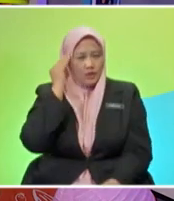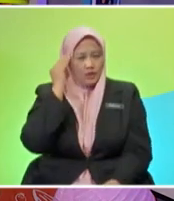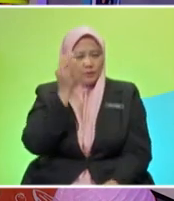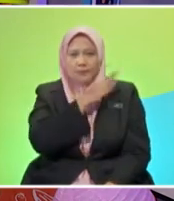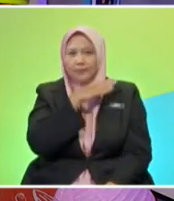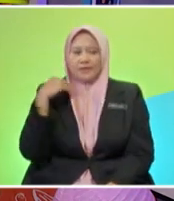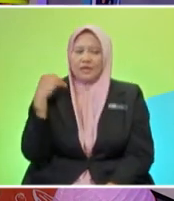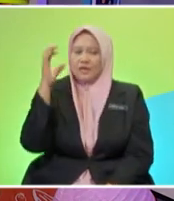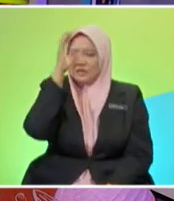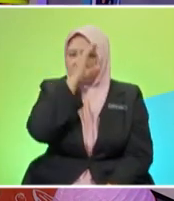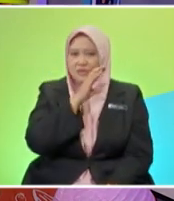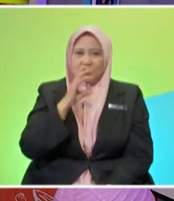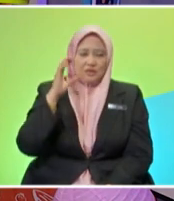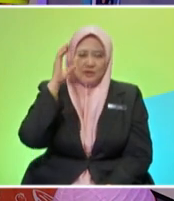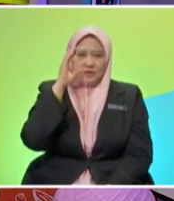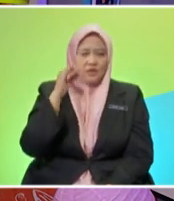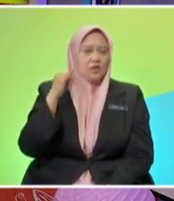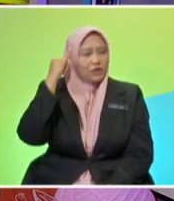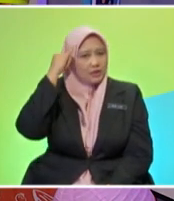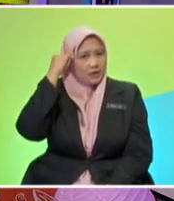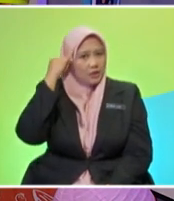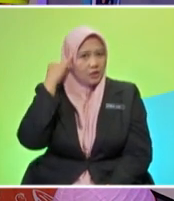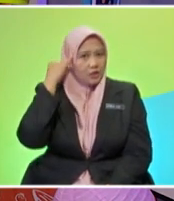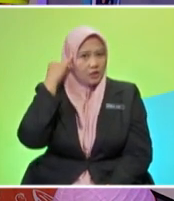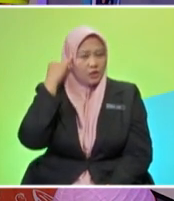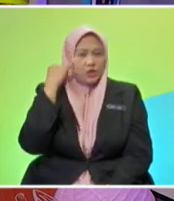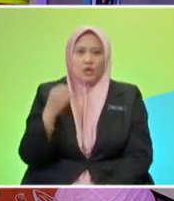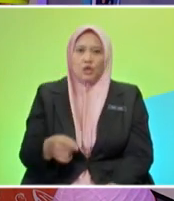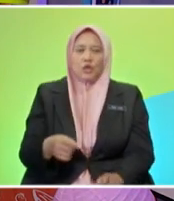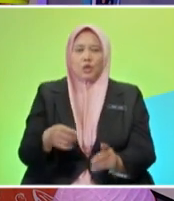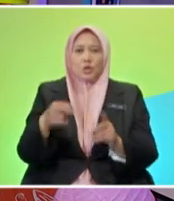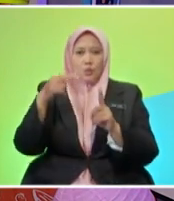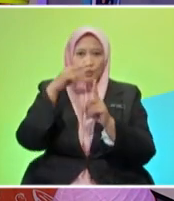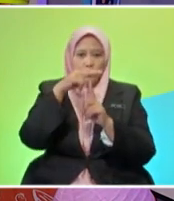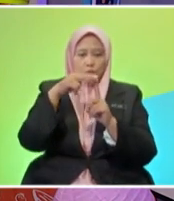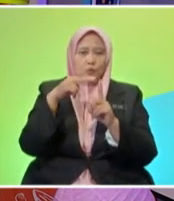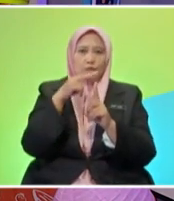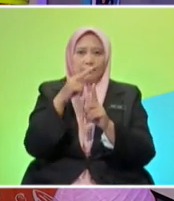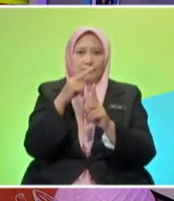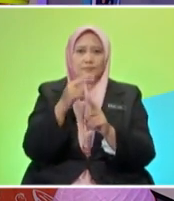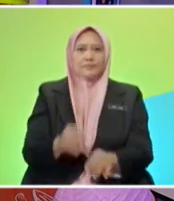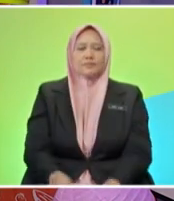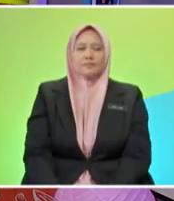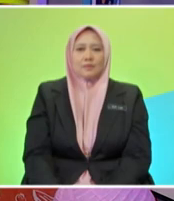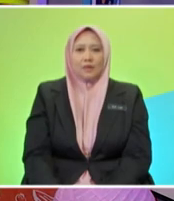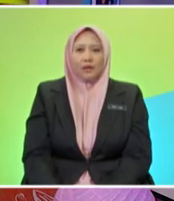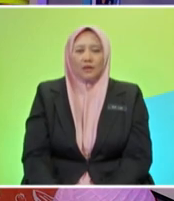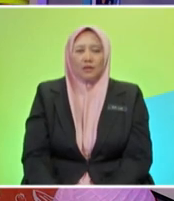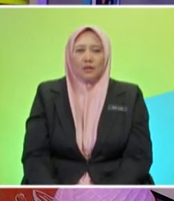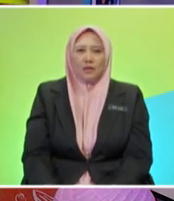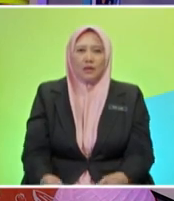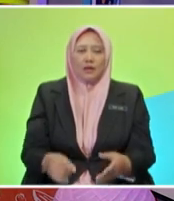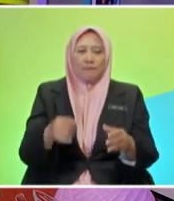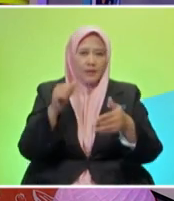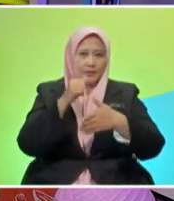mencari berkaitan dengan idea utama. Jadi di akhir siaran ini nanti, murid-murid akan